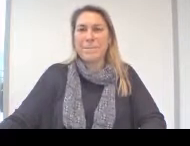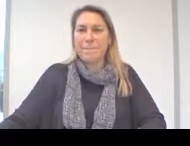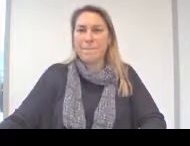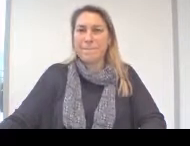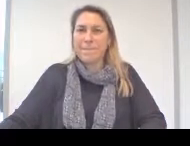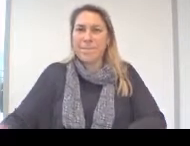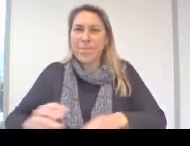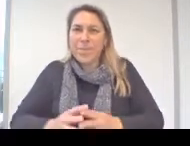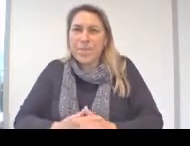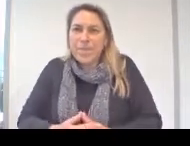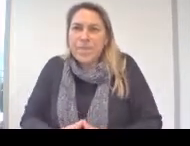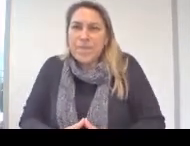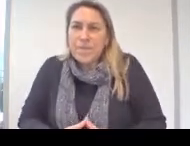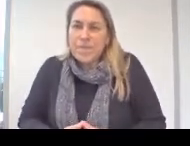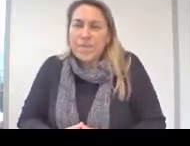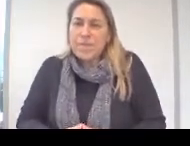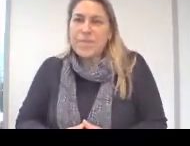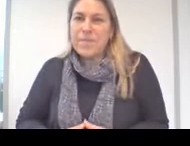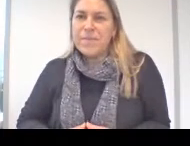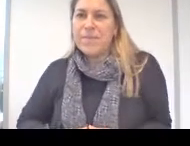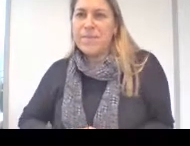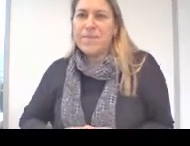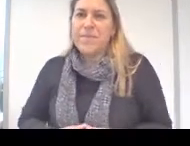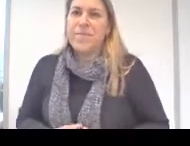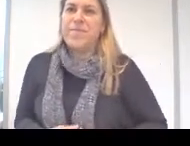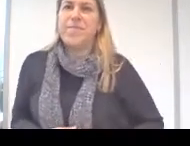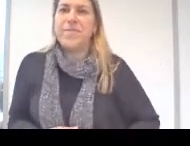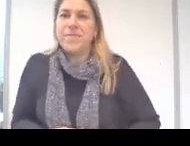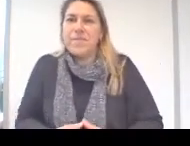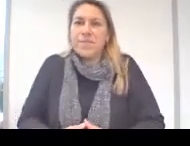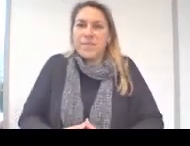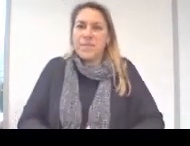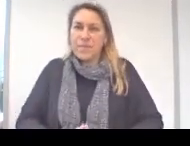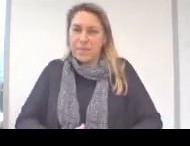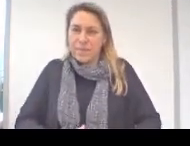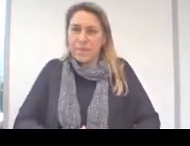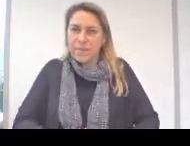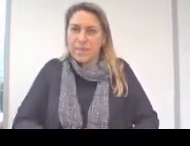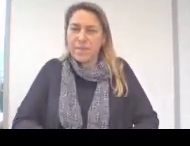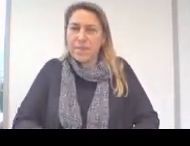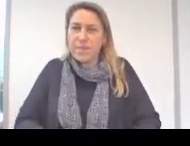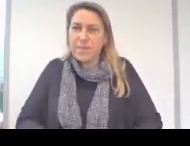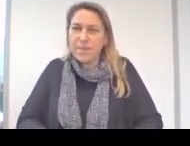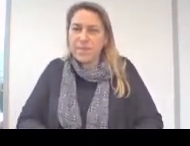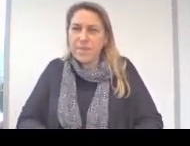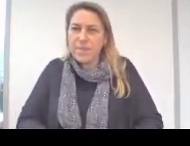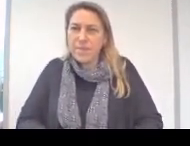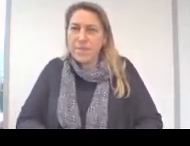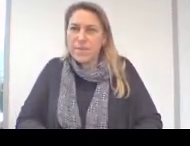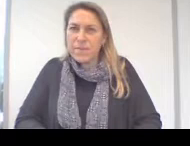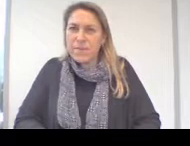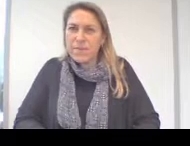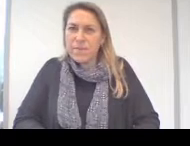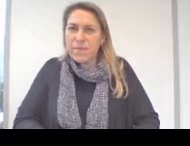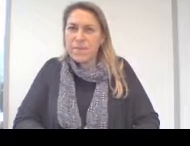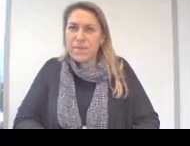en amont en fait de ces sites de vacances, il y a un certain nombre de métiers en fait qu'on appellera des métiers un peu plus fonctionnels qui portent par exemple sur la